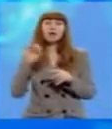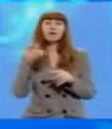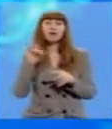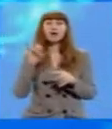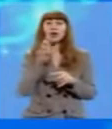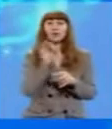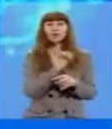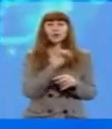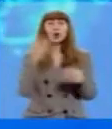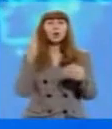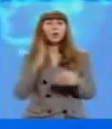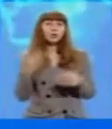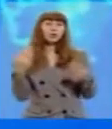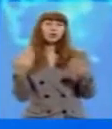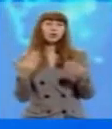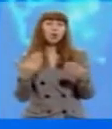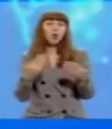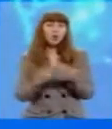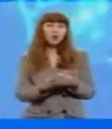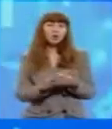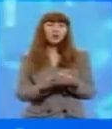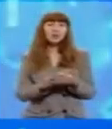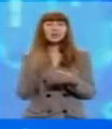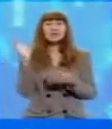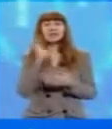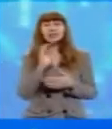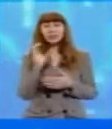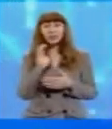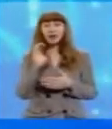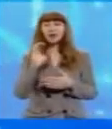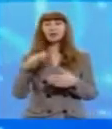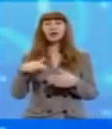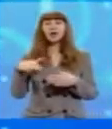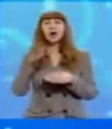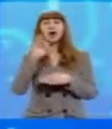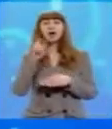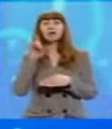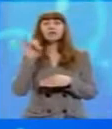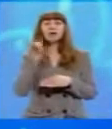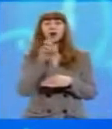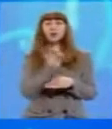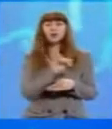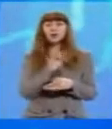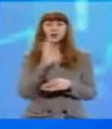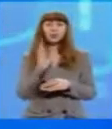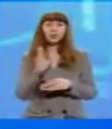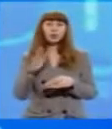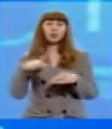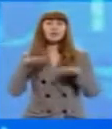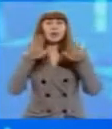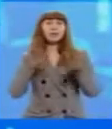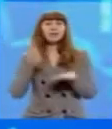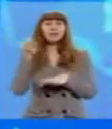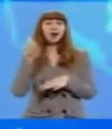жылының қарсаңында көрсетіле бастайды. Әл-Фараби телеарнасы оқу ағарту телевизиялық платформа болады және 6-18 жасқа дейінгі балалар